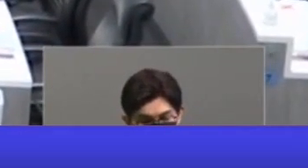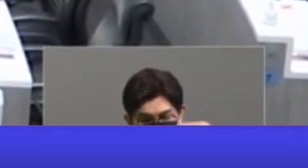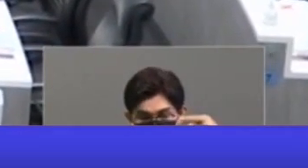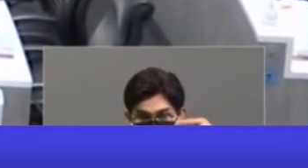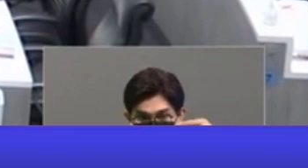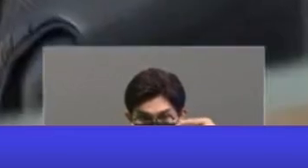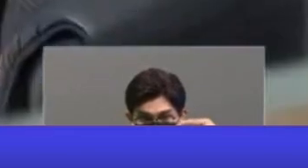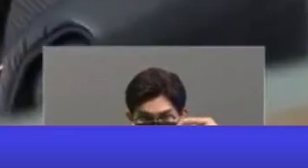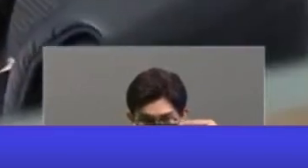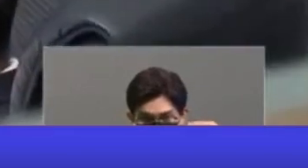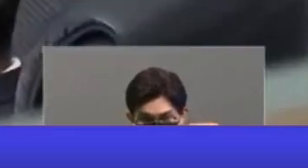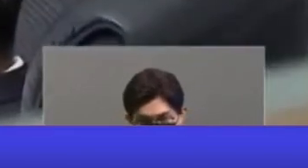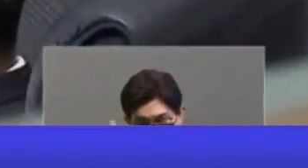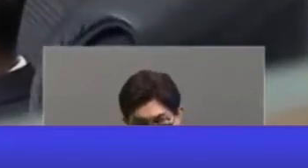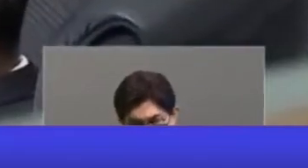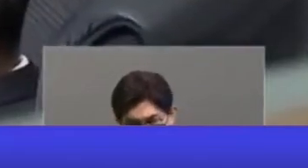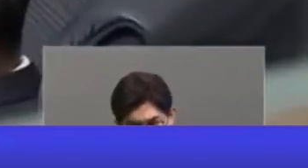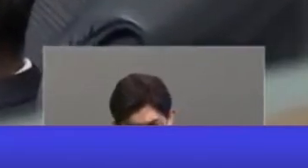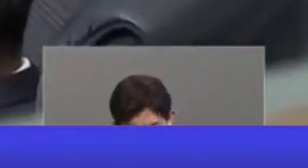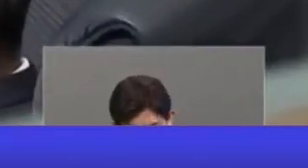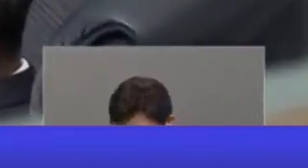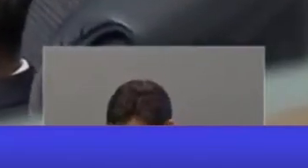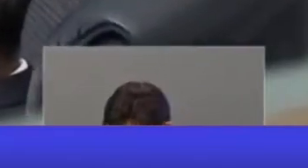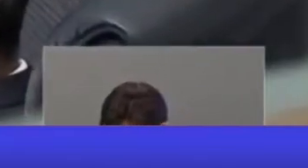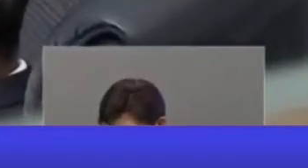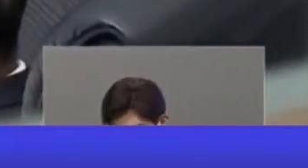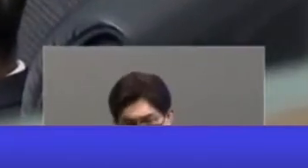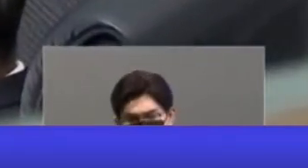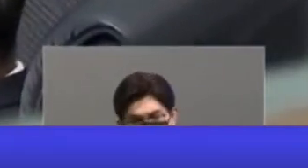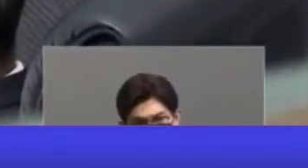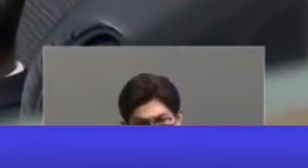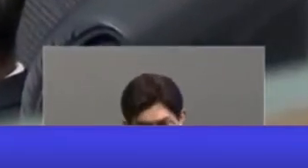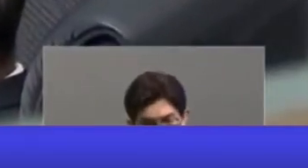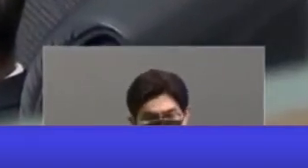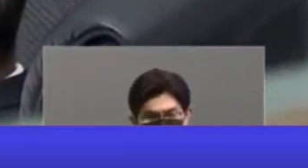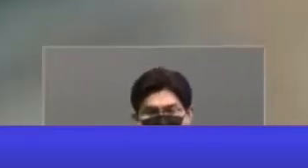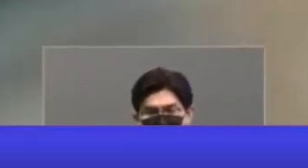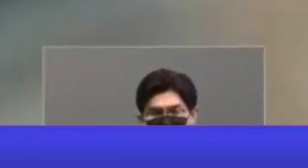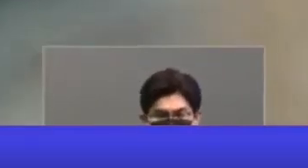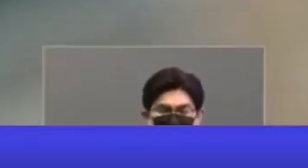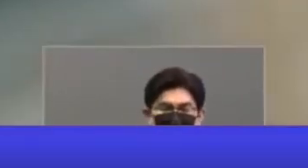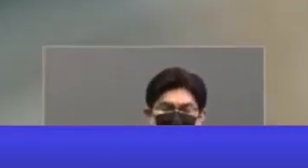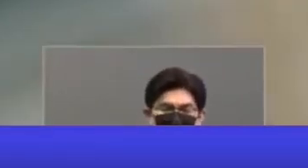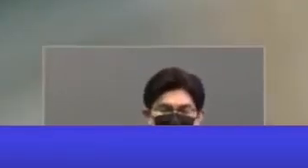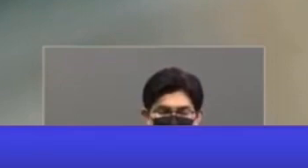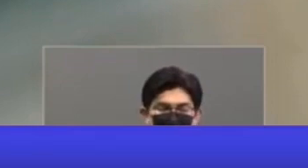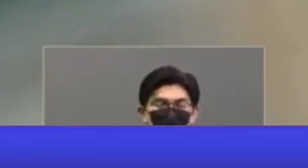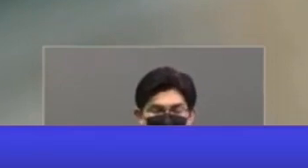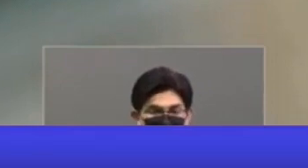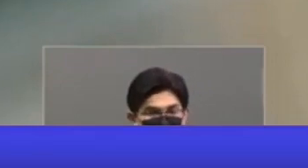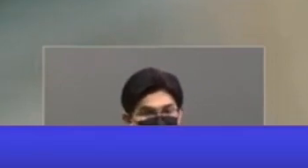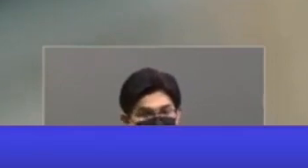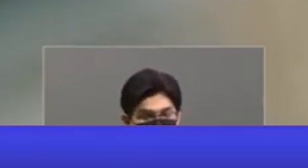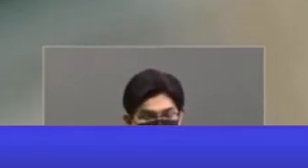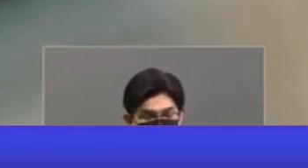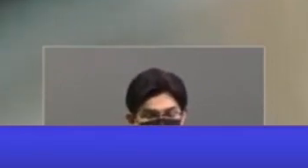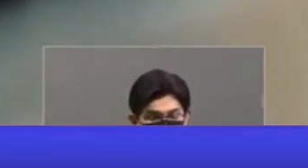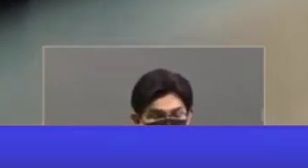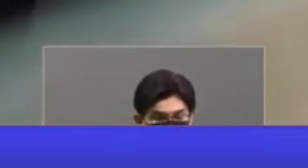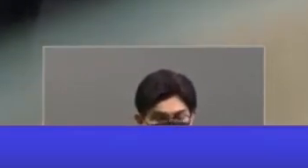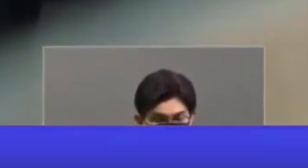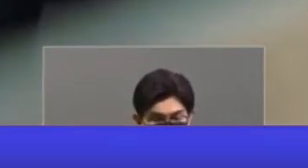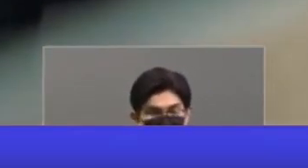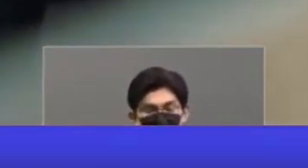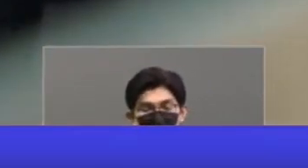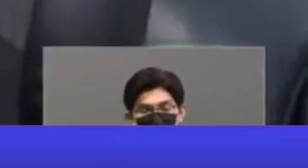ถึงเอาผิดผู้กระทำผิดอาชญากรรมอันเลวร้ายนี้นะครับนี่ก็เป็นสำนักงานข้าหลวงใหญ่ก็ชื่นชมนะครับ ครับเข